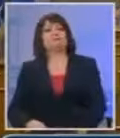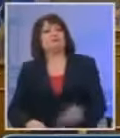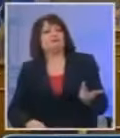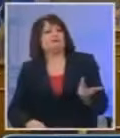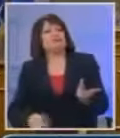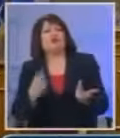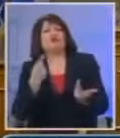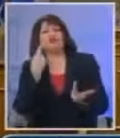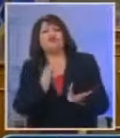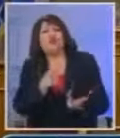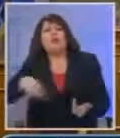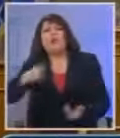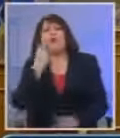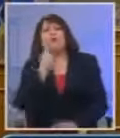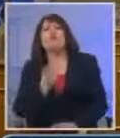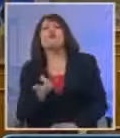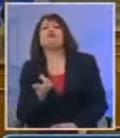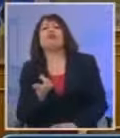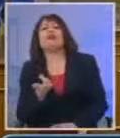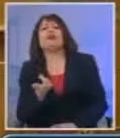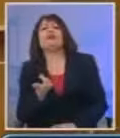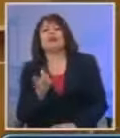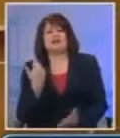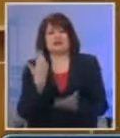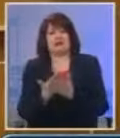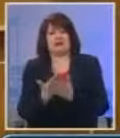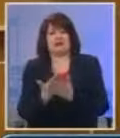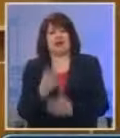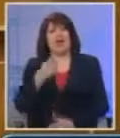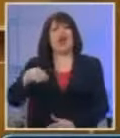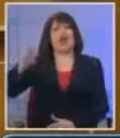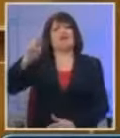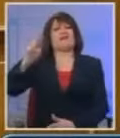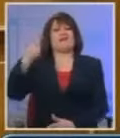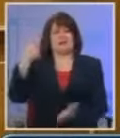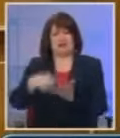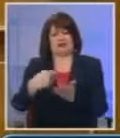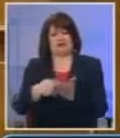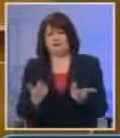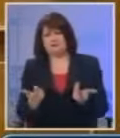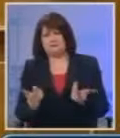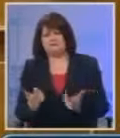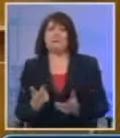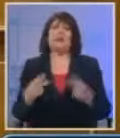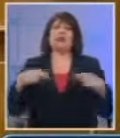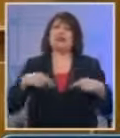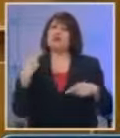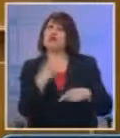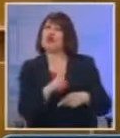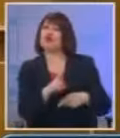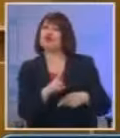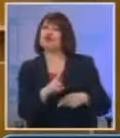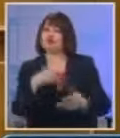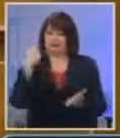φαίνεται σε όλους εσάς που ζητάτε αυξήσεις αποδοχών το γεγονός ότι ένας υπουργός σας έπαιρνε για